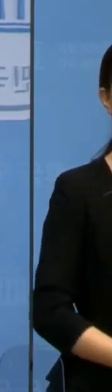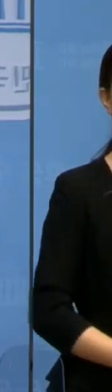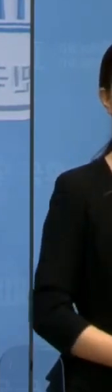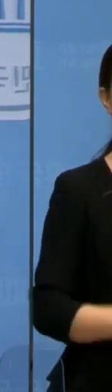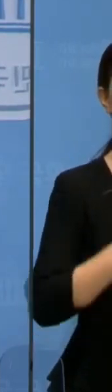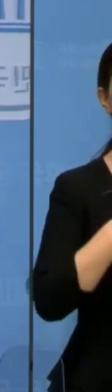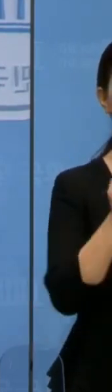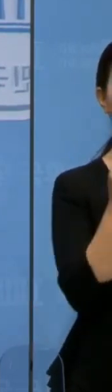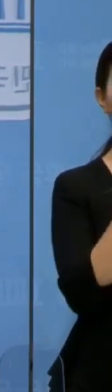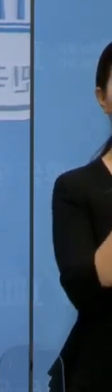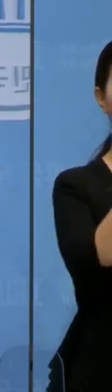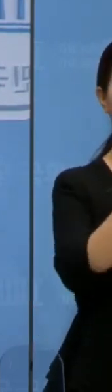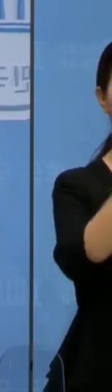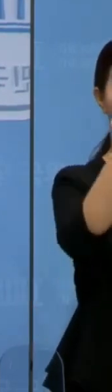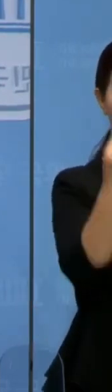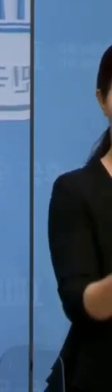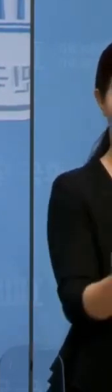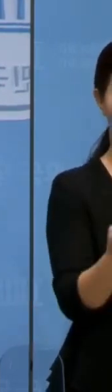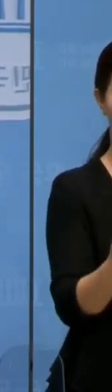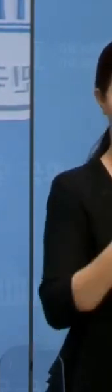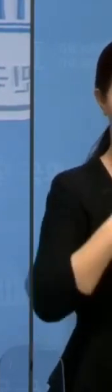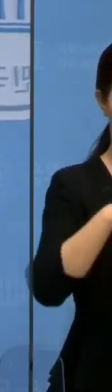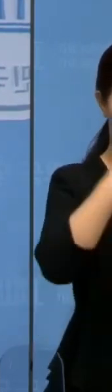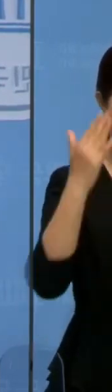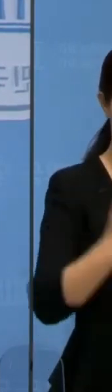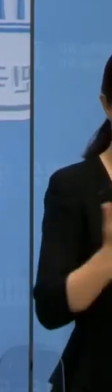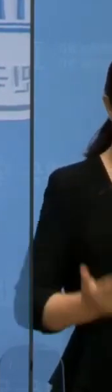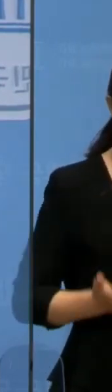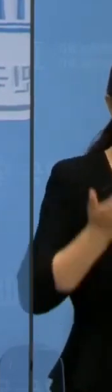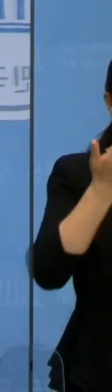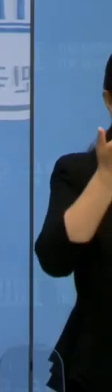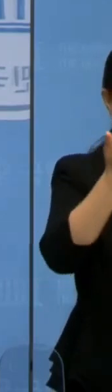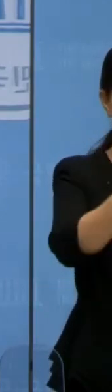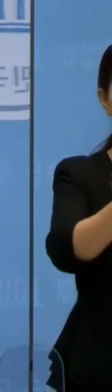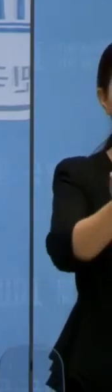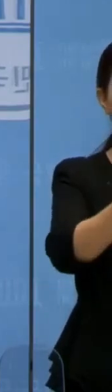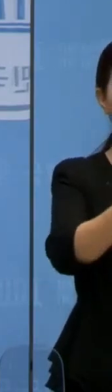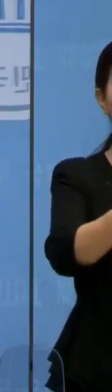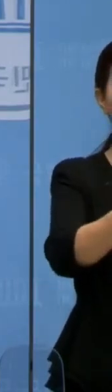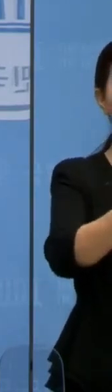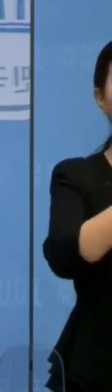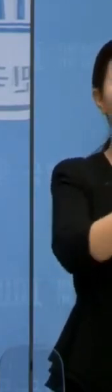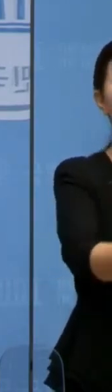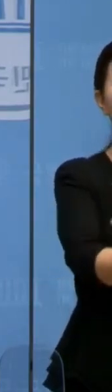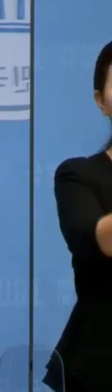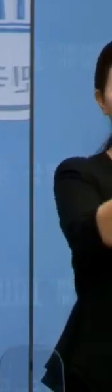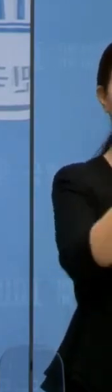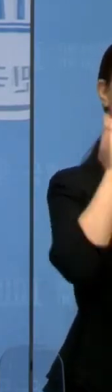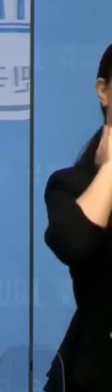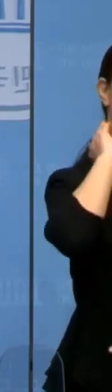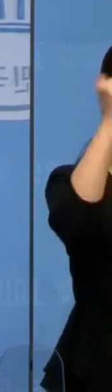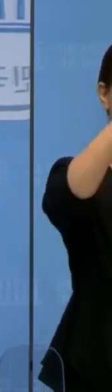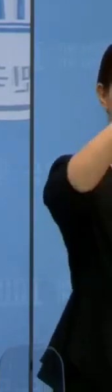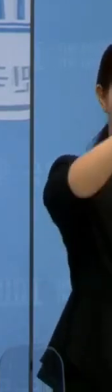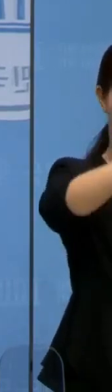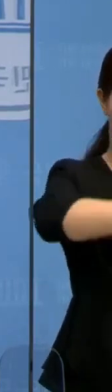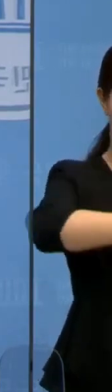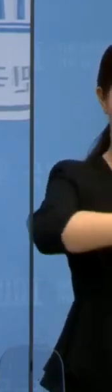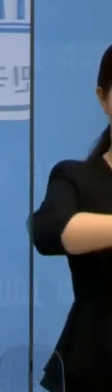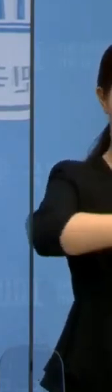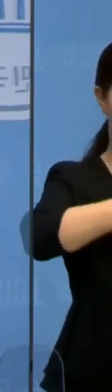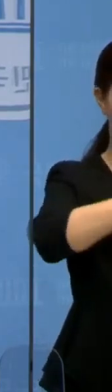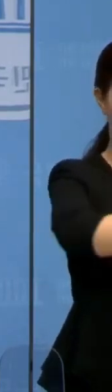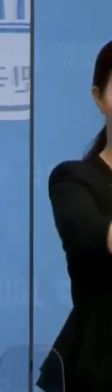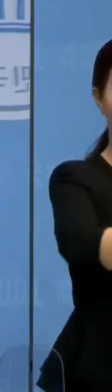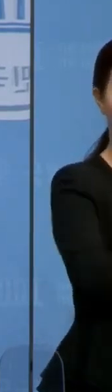저 홍영표, 제 모든 것을 바쳐서 성공한 대통령의 시대, 정당